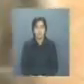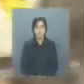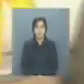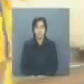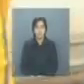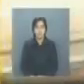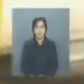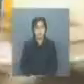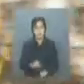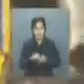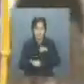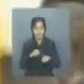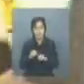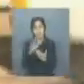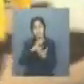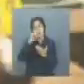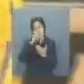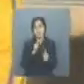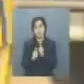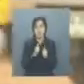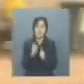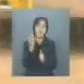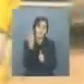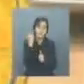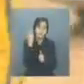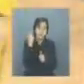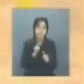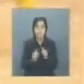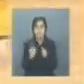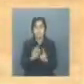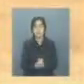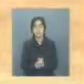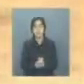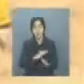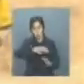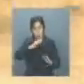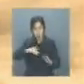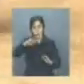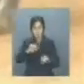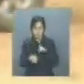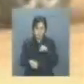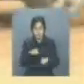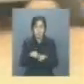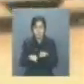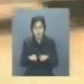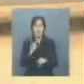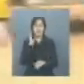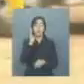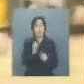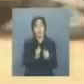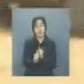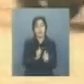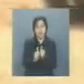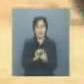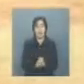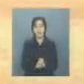จักรยานชิงแชมป์ประเทศไทยสนามสุดท้ายเมื่อวานนี้เป็นไฮไลท์อยู่ที่เสือภูเขาดาวฮิลในรุ่นทั่วไปชายค่ะซึ่งเป็นการดวลกัน